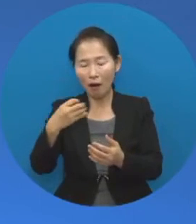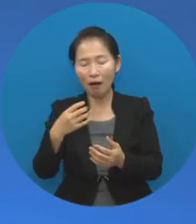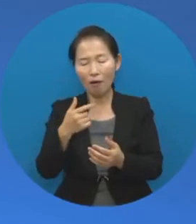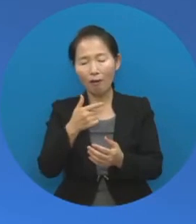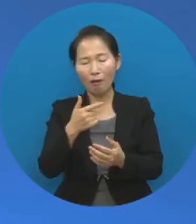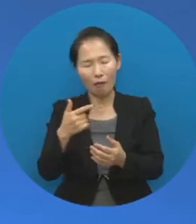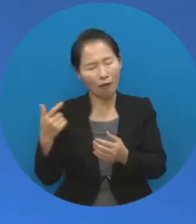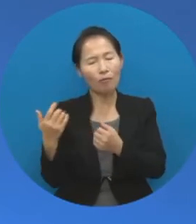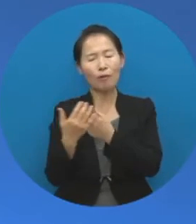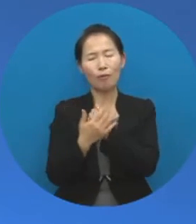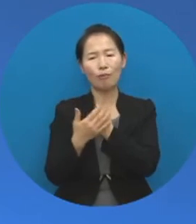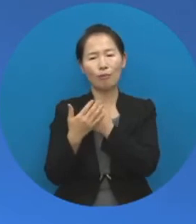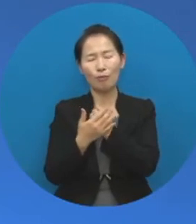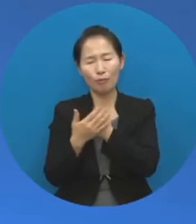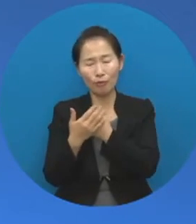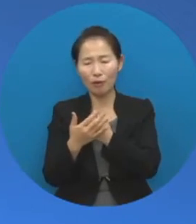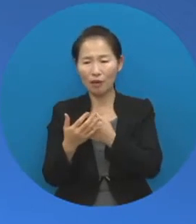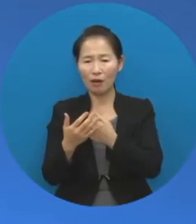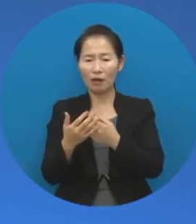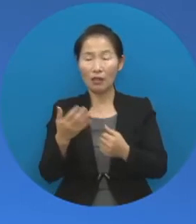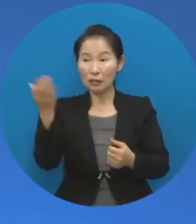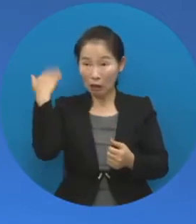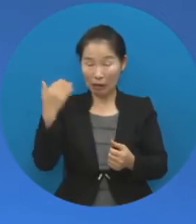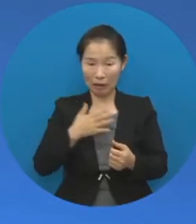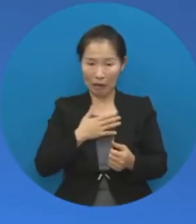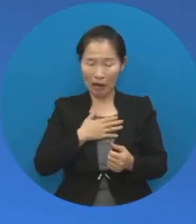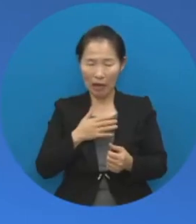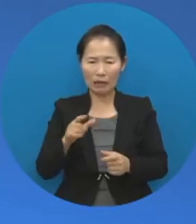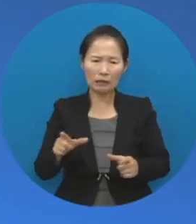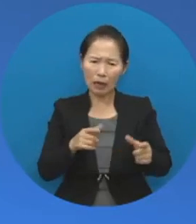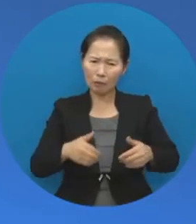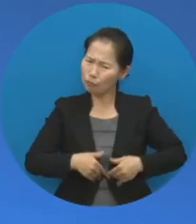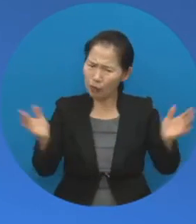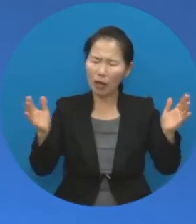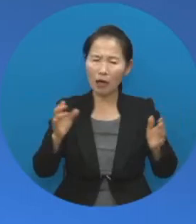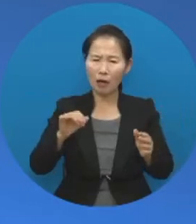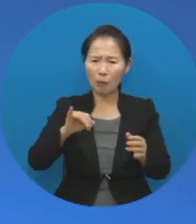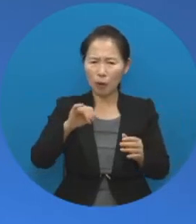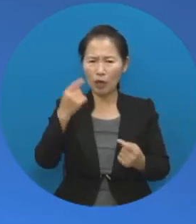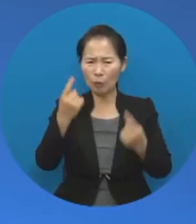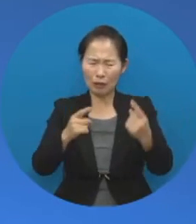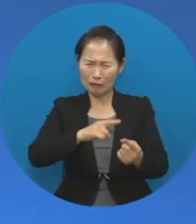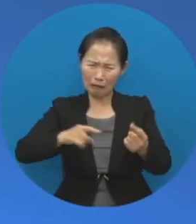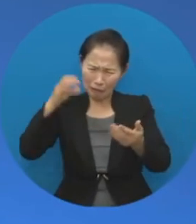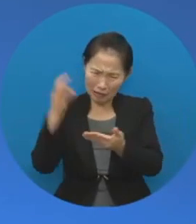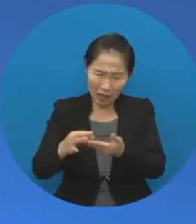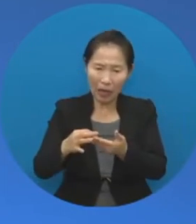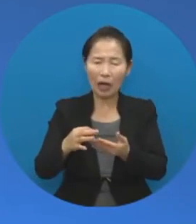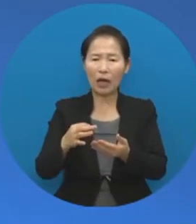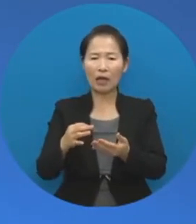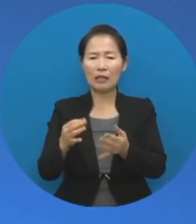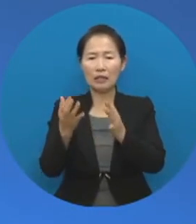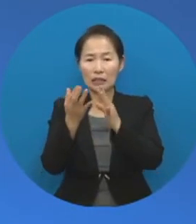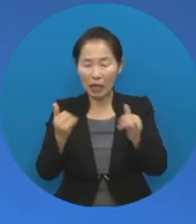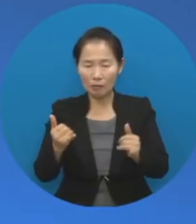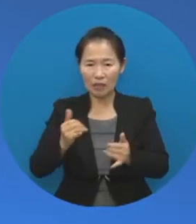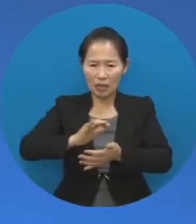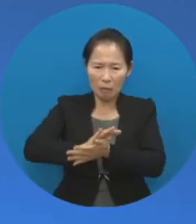같은 사람이 살아서 뭐해? 그리고 나는 정말 벌레만도 못해. 그리고 사람들의 발에 밟히고